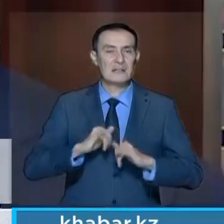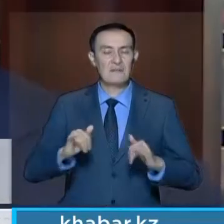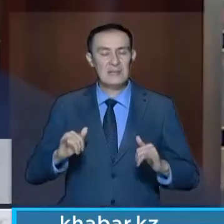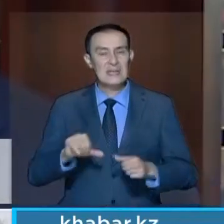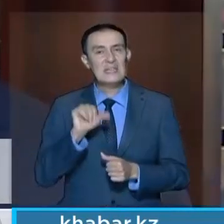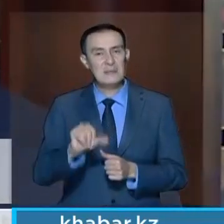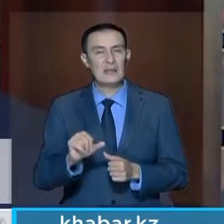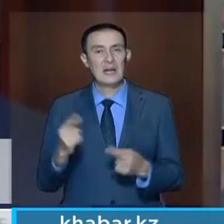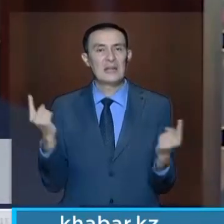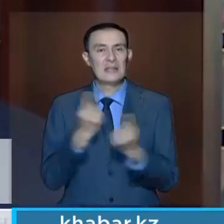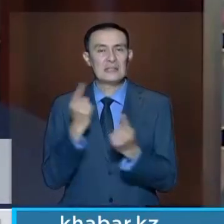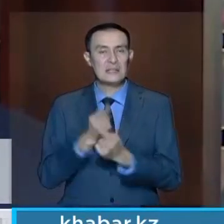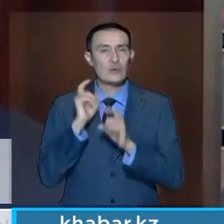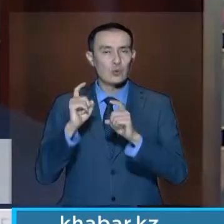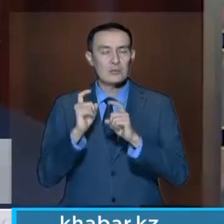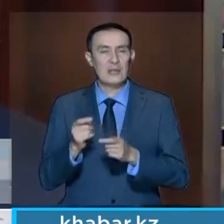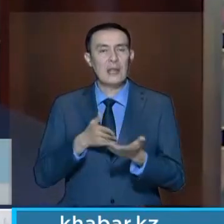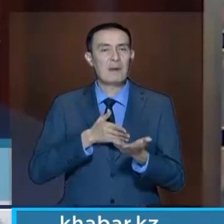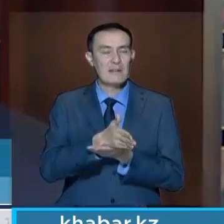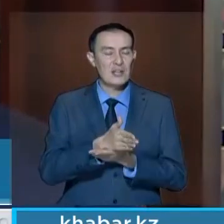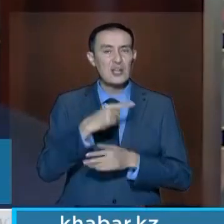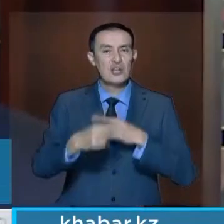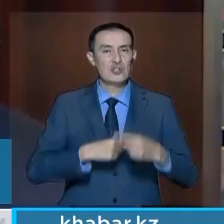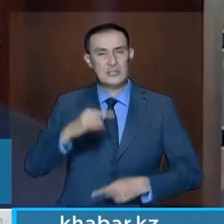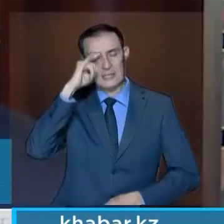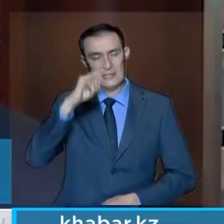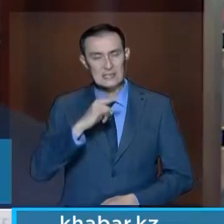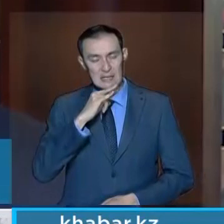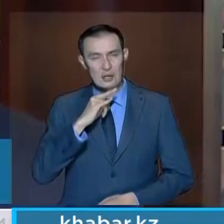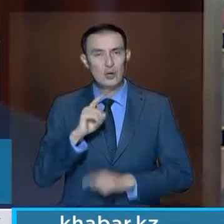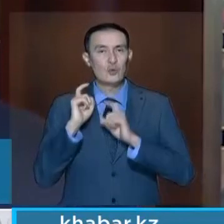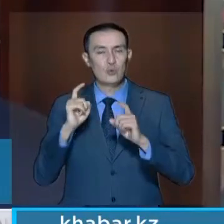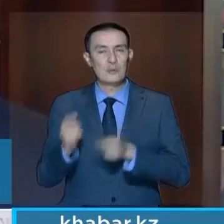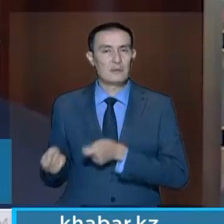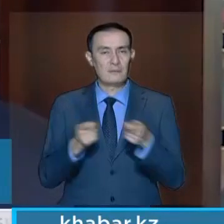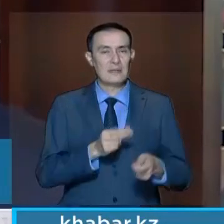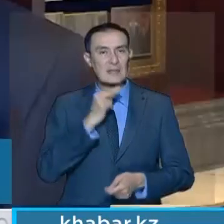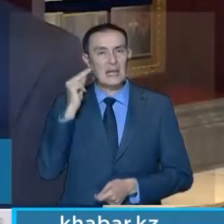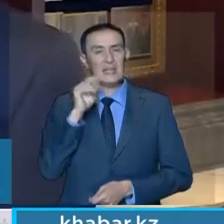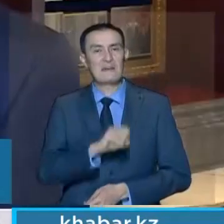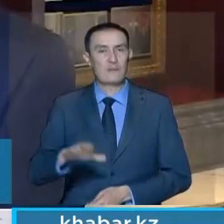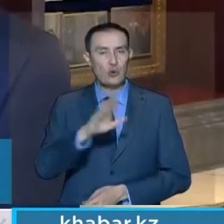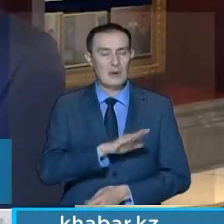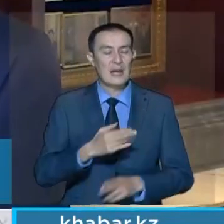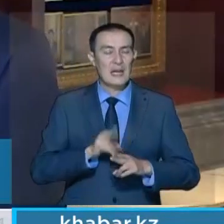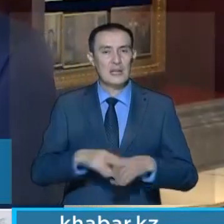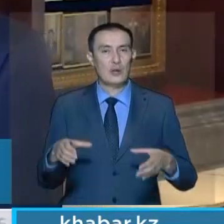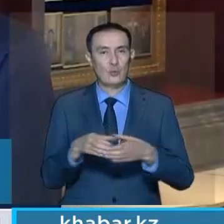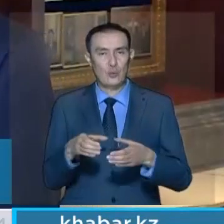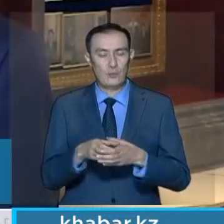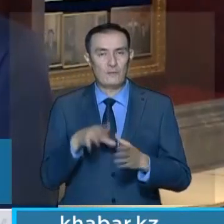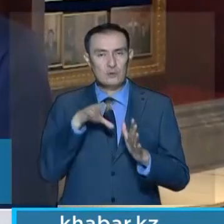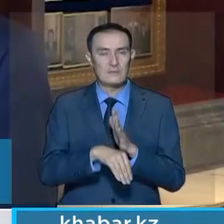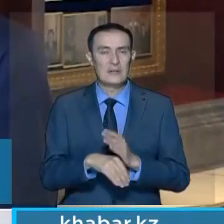именно транзитное направление через Казахстан, то есть перевозки грузов между Китаем и Европой. Группа задача стоит